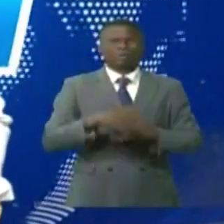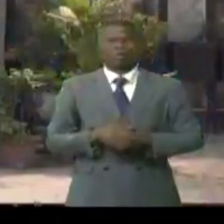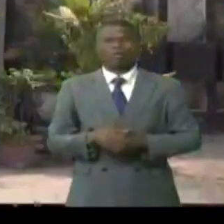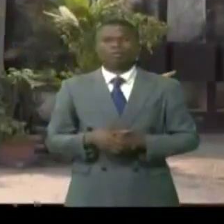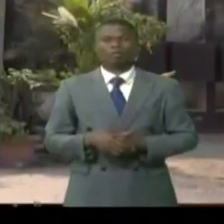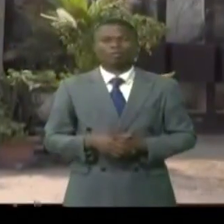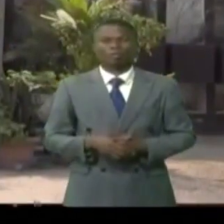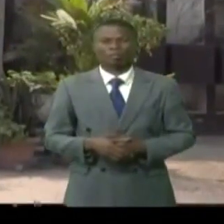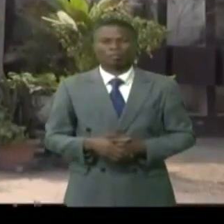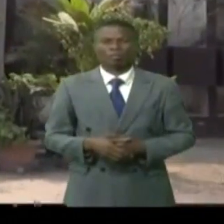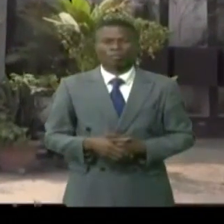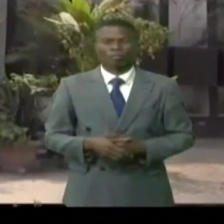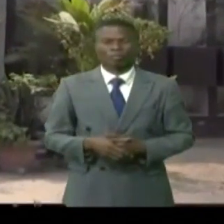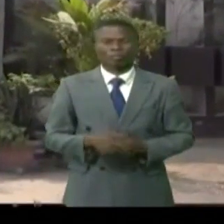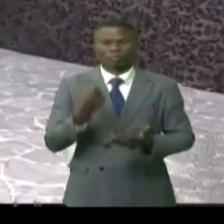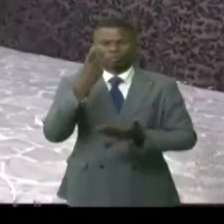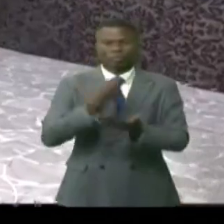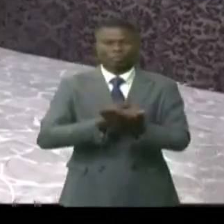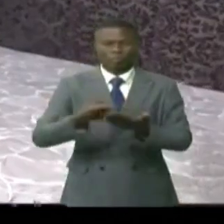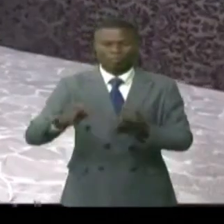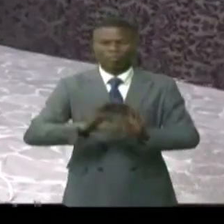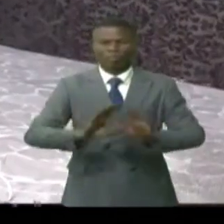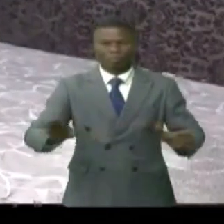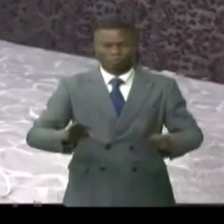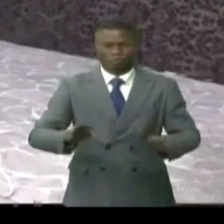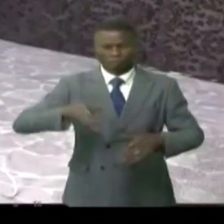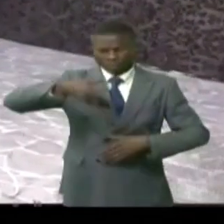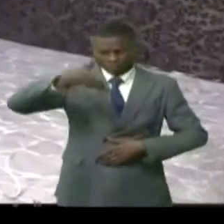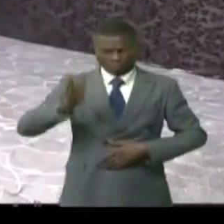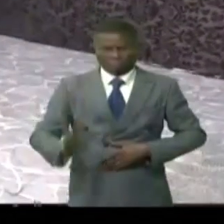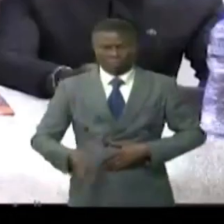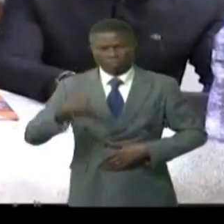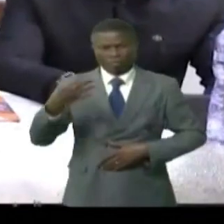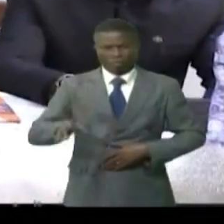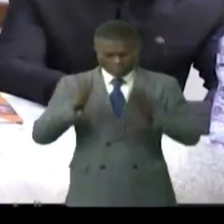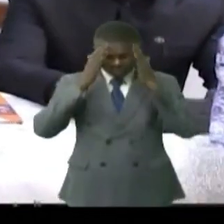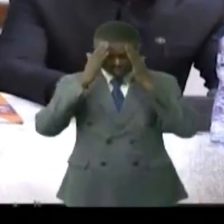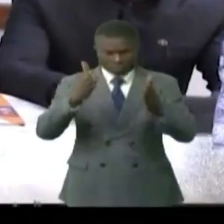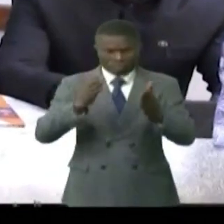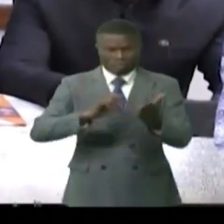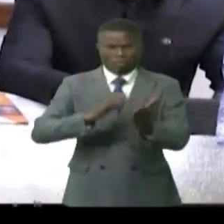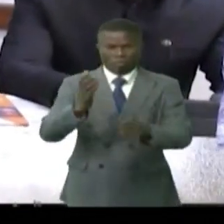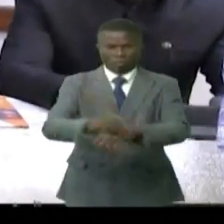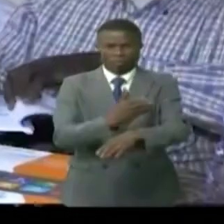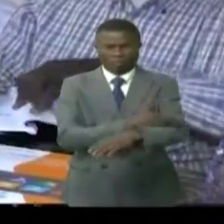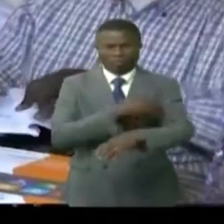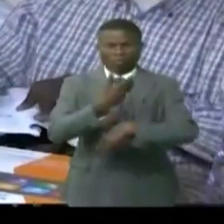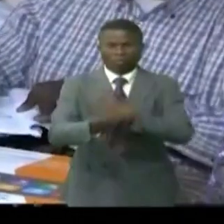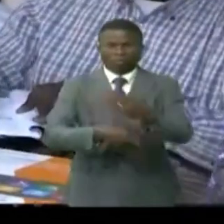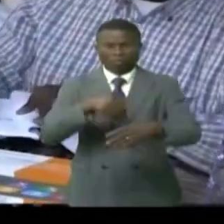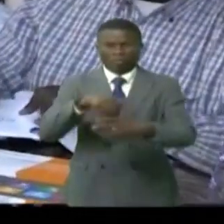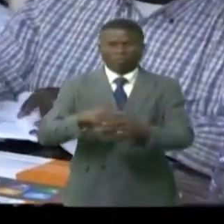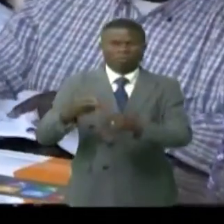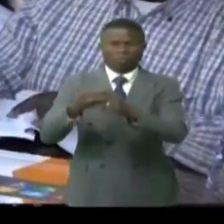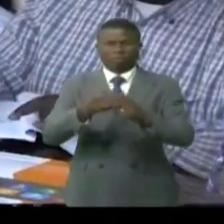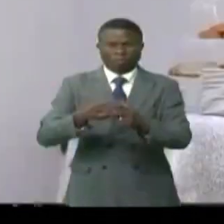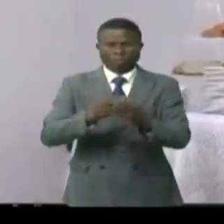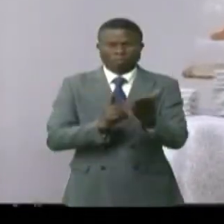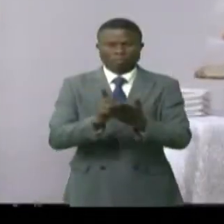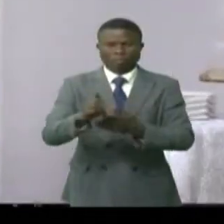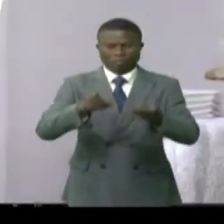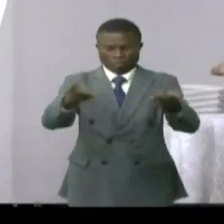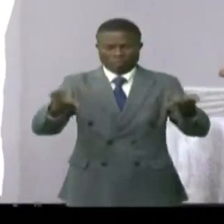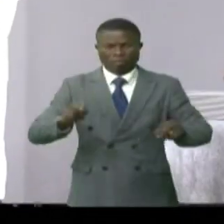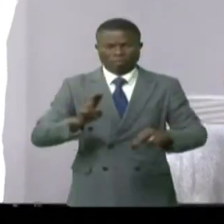reportage. Une semaine a suffi pour les experts fonciers de se pencher sur les progrès réalisés sur la sécurité des droits